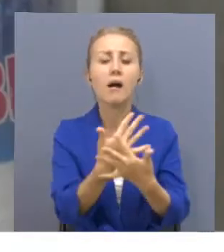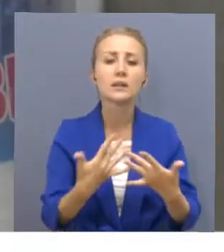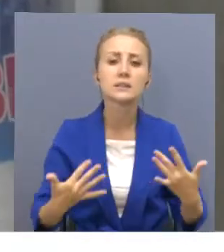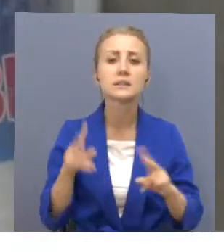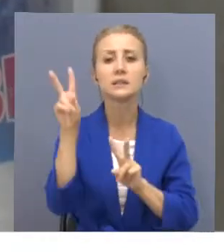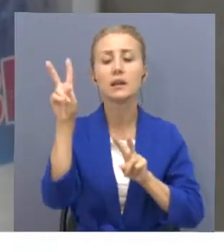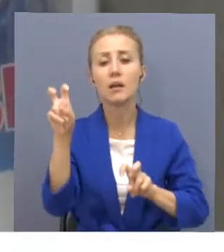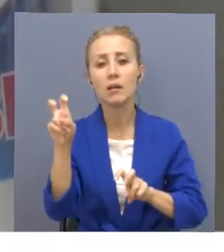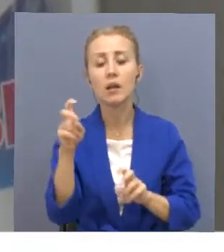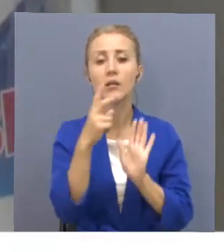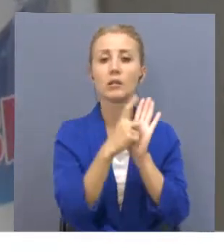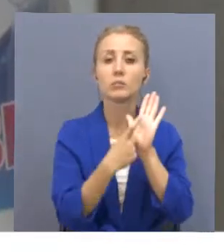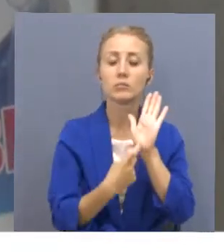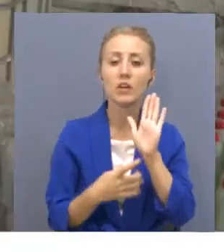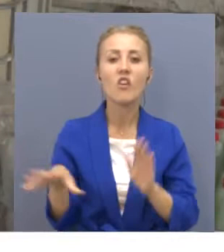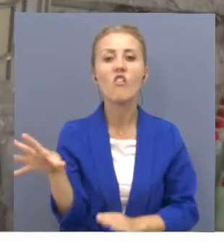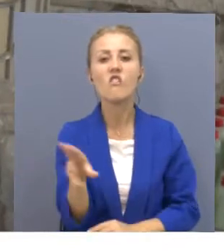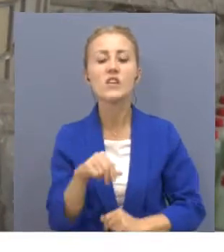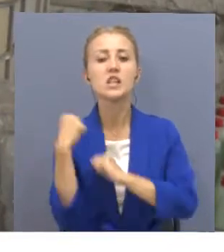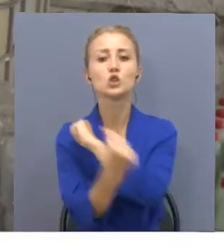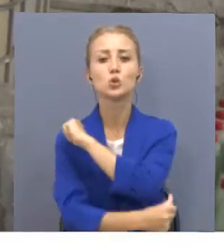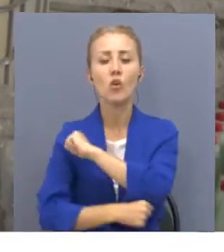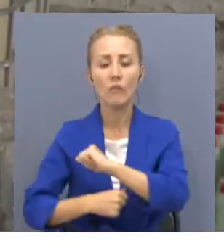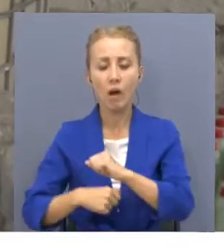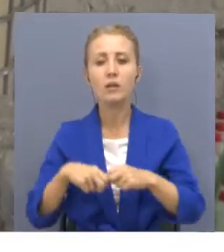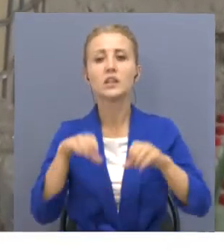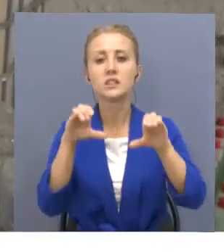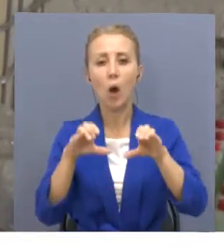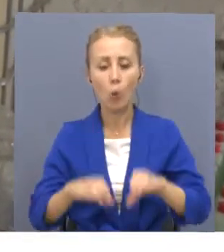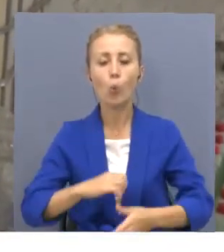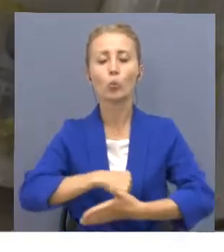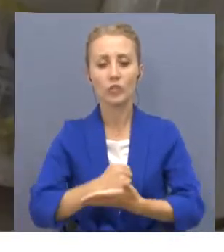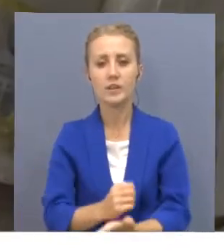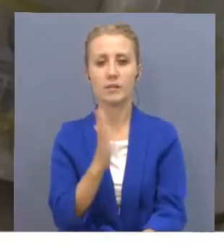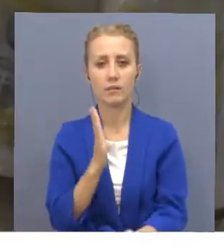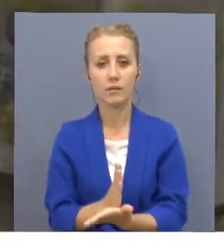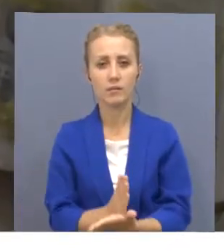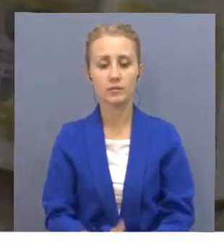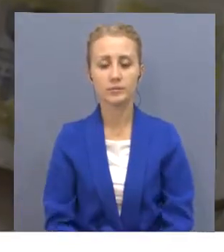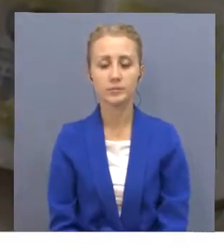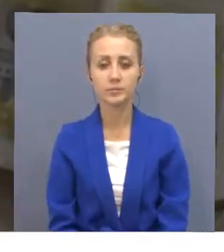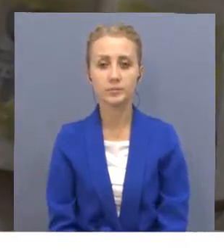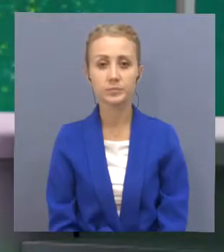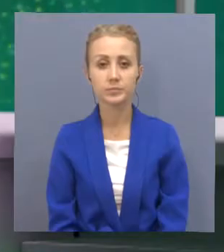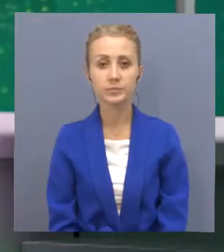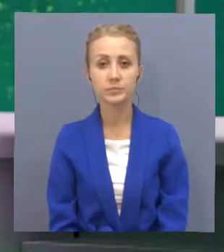есть не только антисептики, весь товар сертифицирован. Саня Кубрасарова, Павел Соловьев, Абайтульген, Кокши,